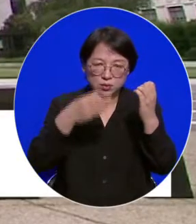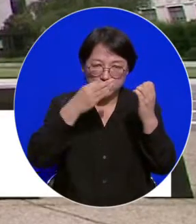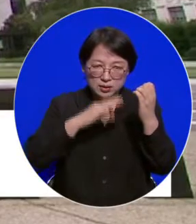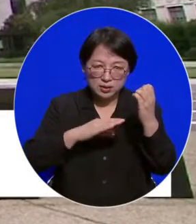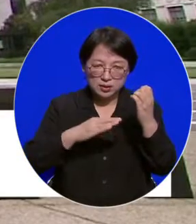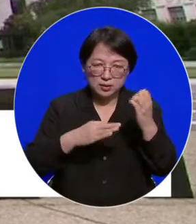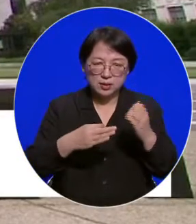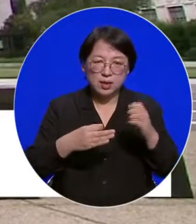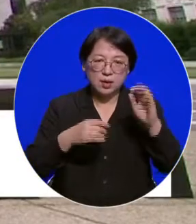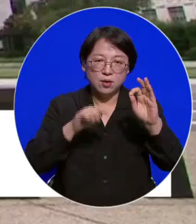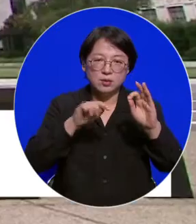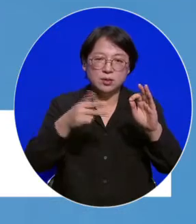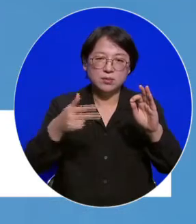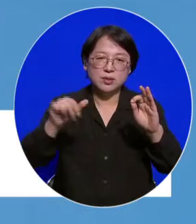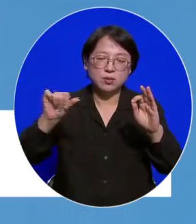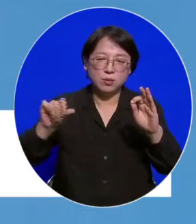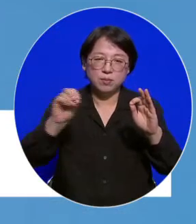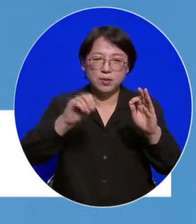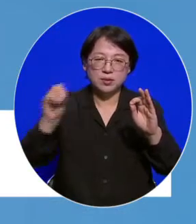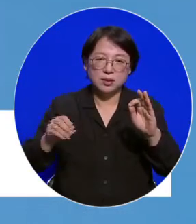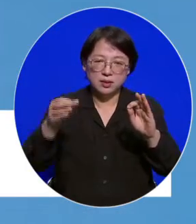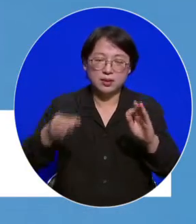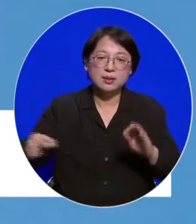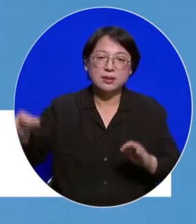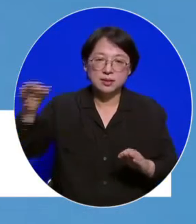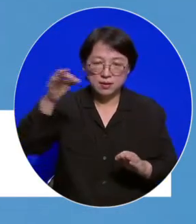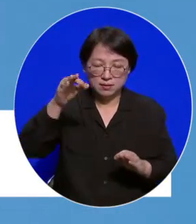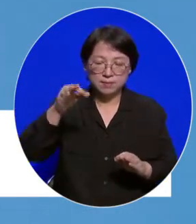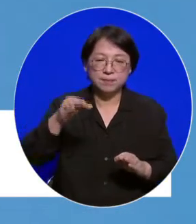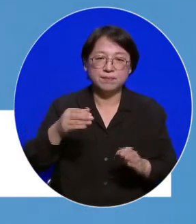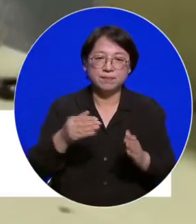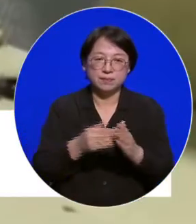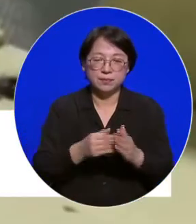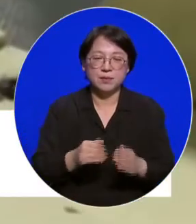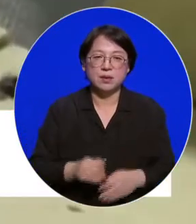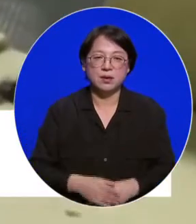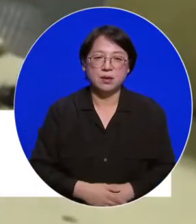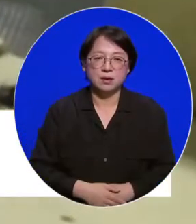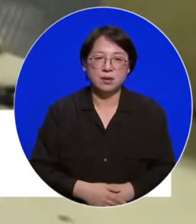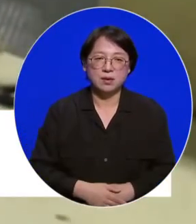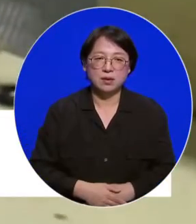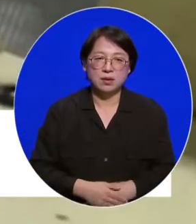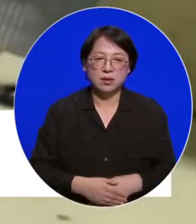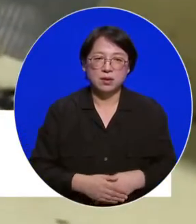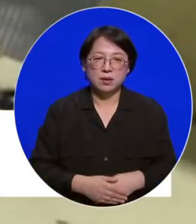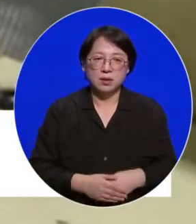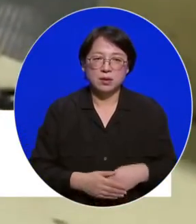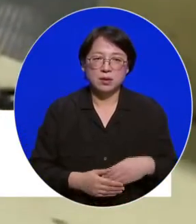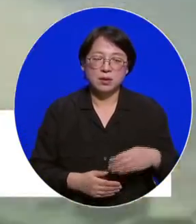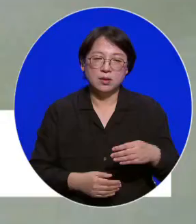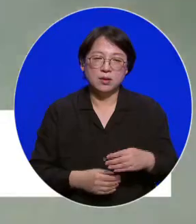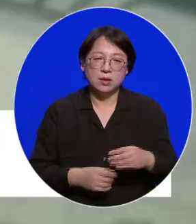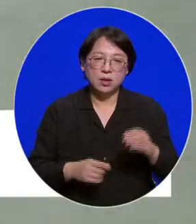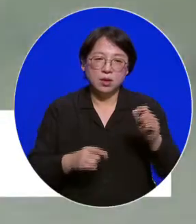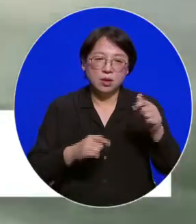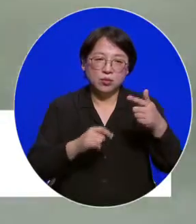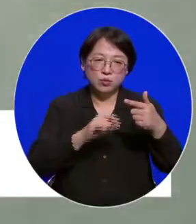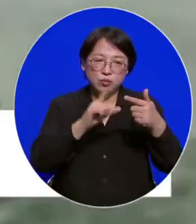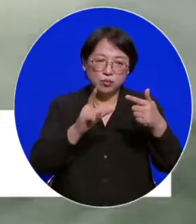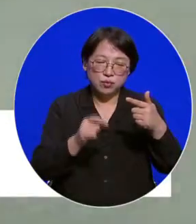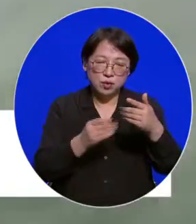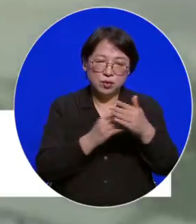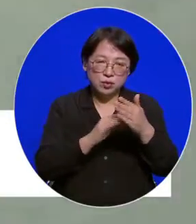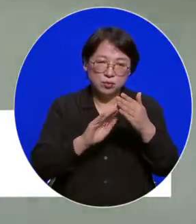75 베이시스 포인트 0.75% 포인트 올렸습니다 연준은 6월 이후 회의가 없었던 8월과